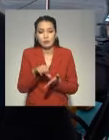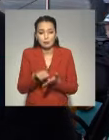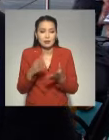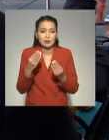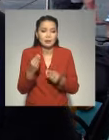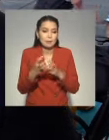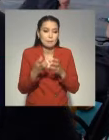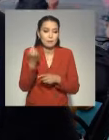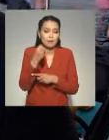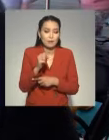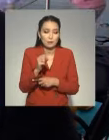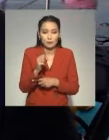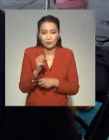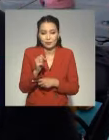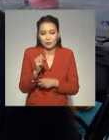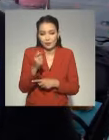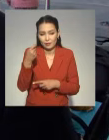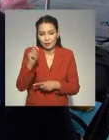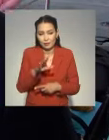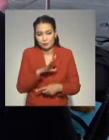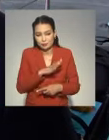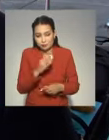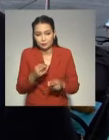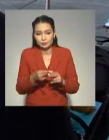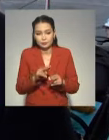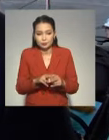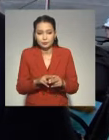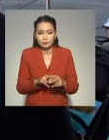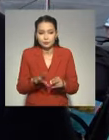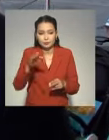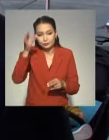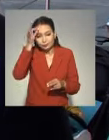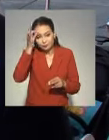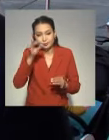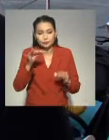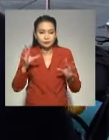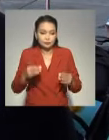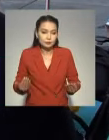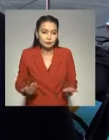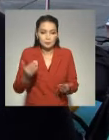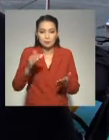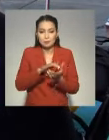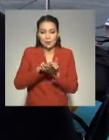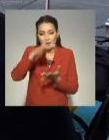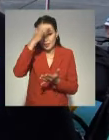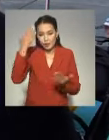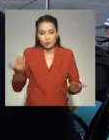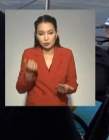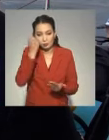ветеранам, которые своим подвигом, благодаря их подвигу мы сейчас живем под мирным небом.